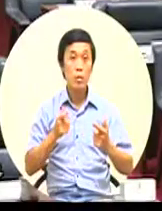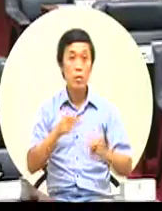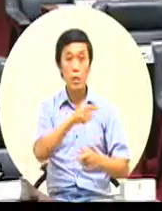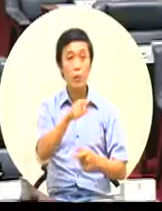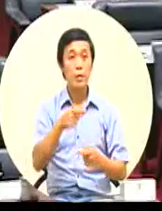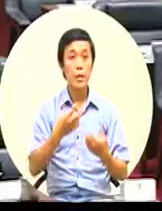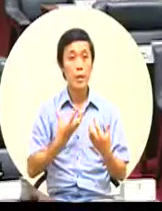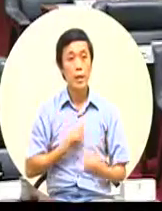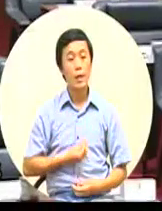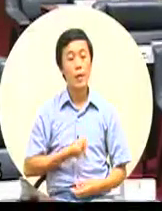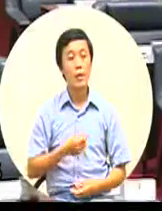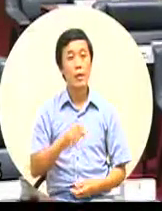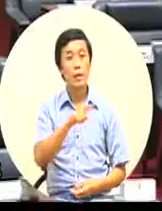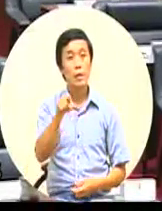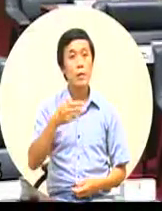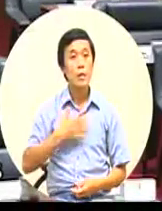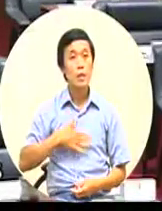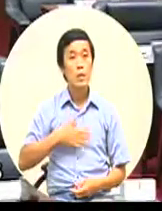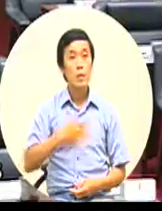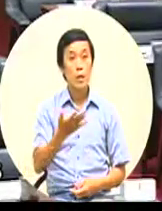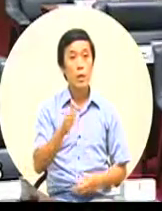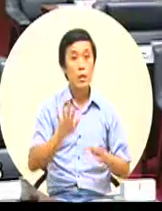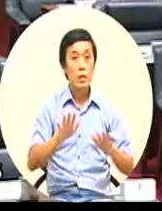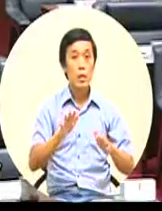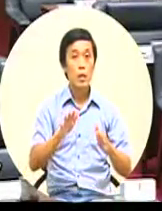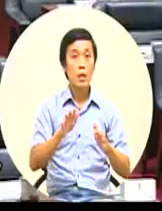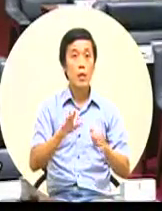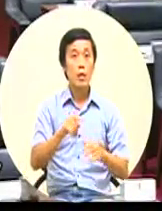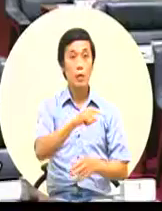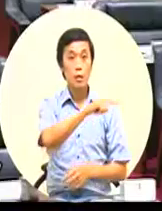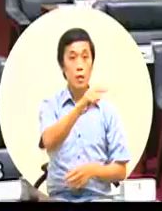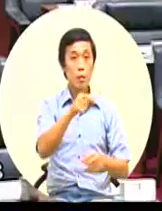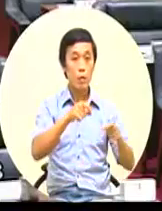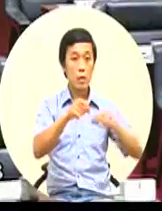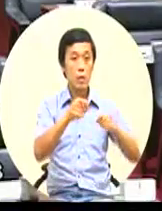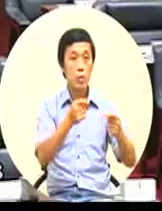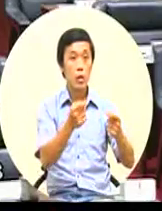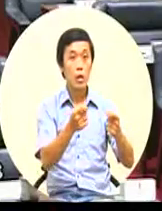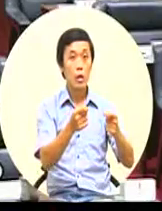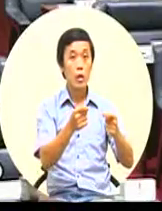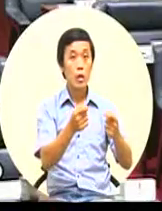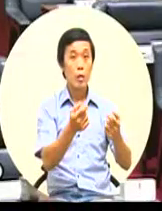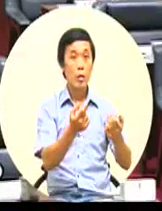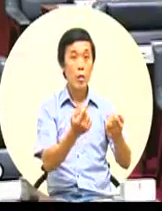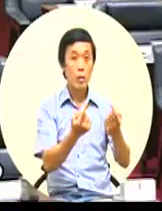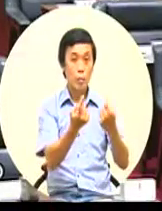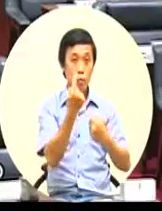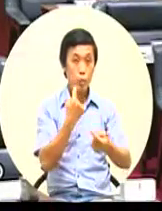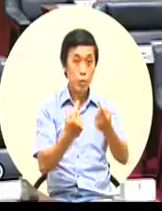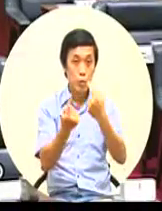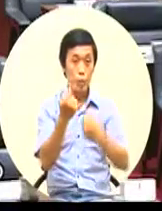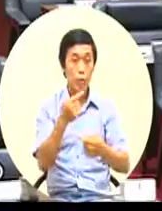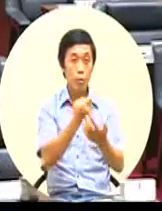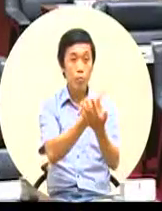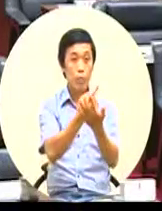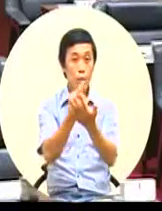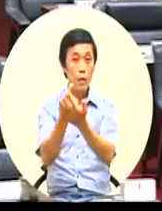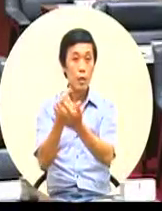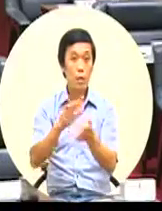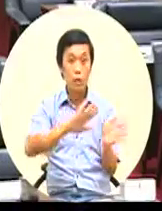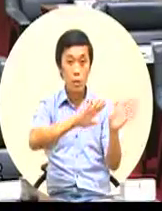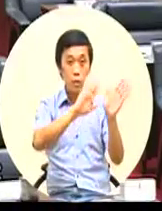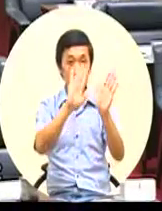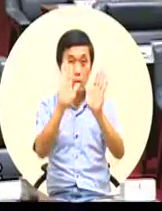解你到底知不知道，其实今天来了那么多的一个案子里面，有其实每一个个案都不太一样，它的历史背景因